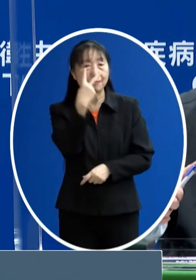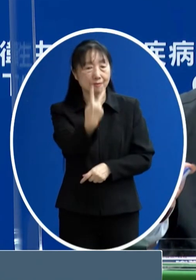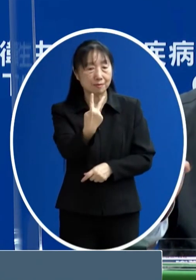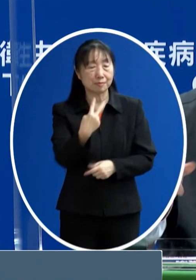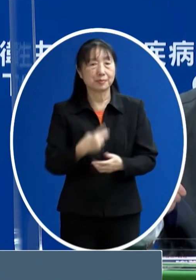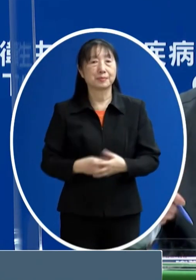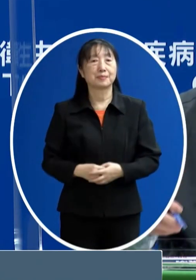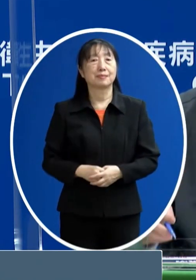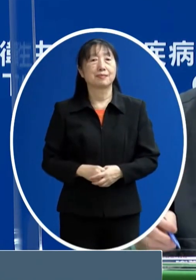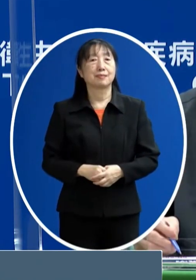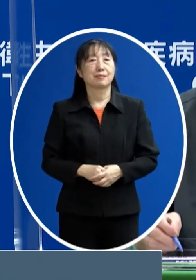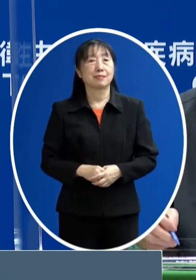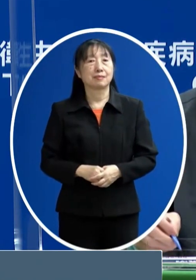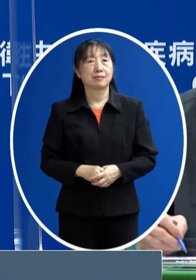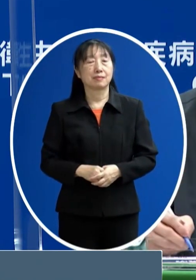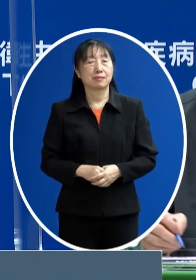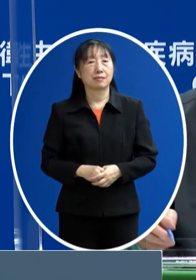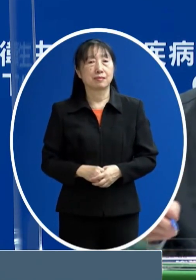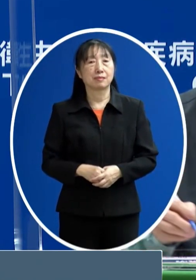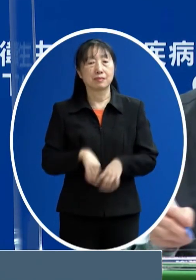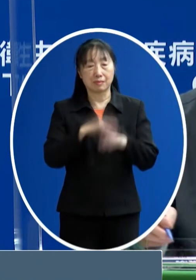群聚吃饭酿祸，新北设计师传播链连环爆。18号国内新增16例本土确诊个案，其中15例都跟设计师传播链有关。而这起餐厅唱歌群聚感染人数，目前总计24人。 那位在台北的有6位，新北13位，高雄3位，台南2位。